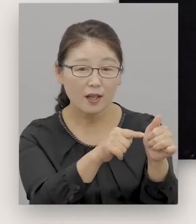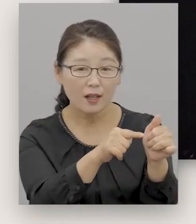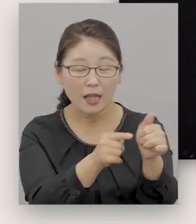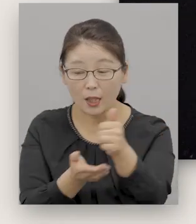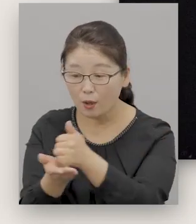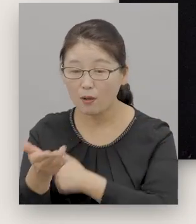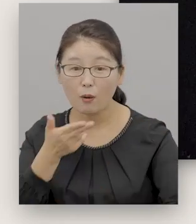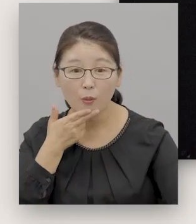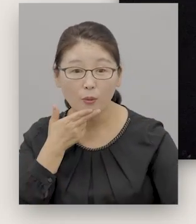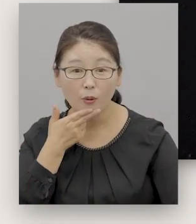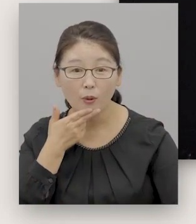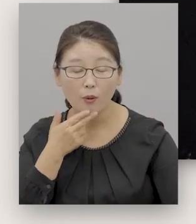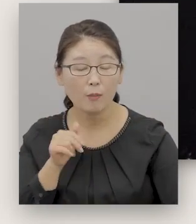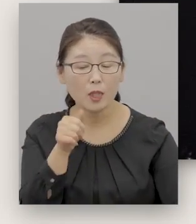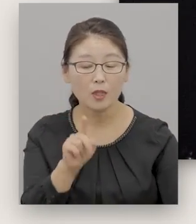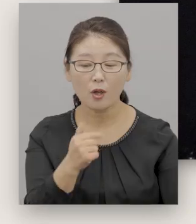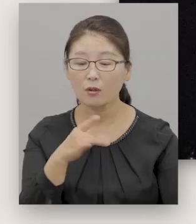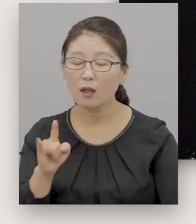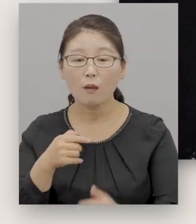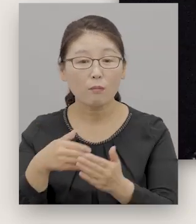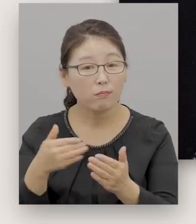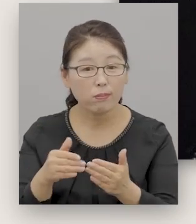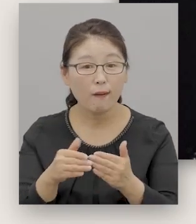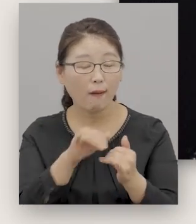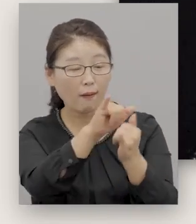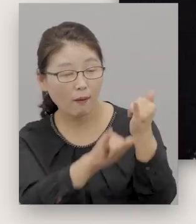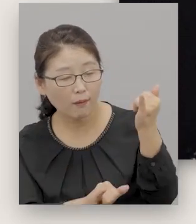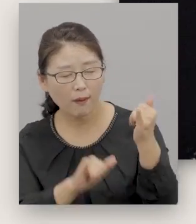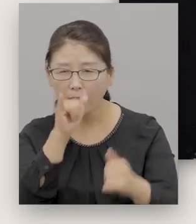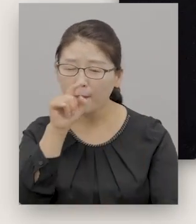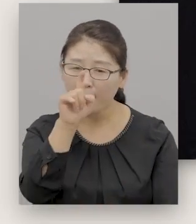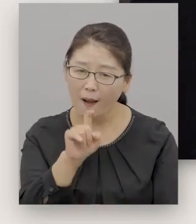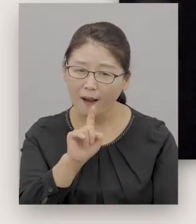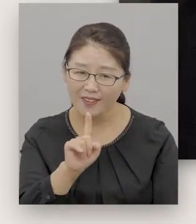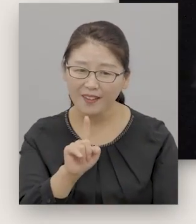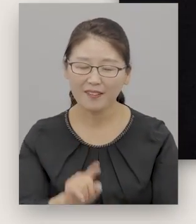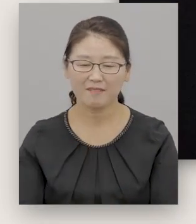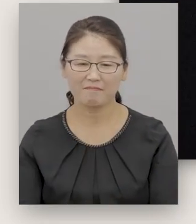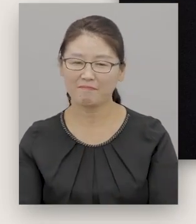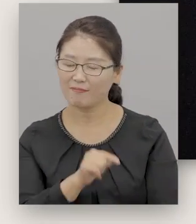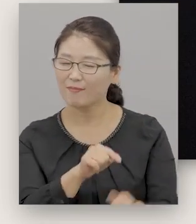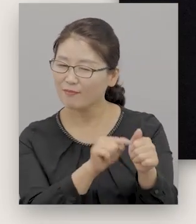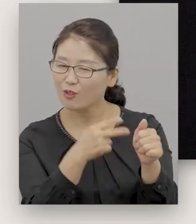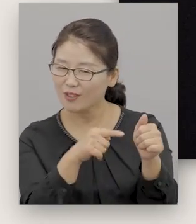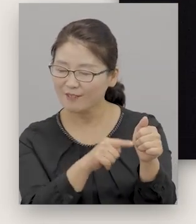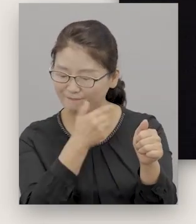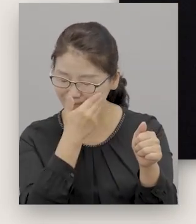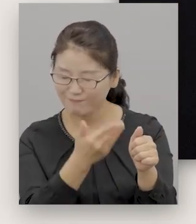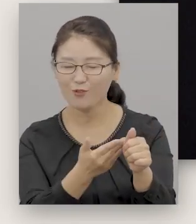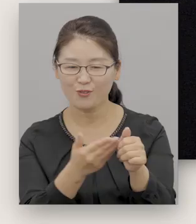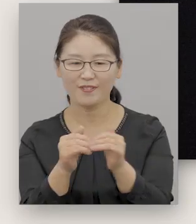샘이 없었다면 그 이후에 현대미술이 이어져 왔던 그런 모든 형태들이 존재할